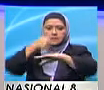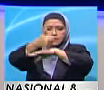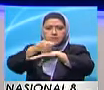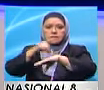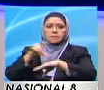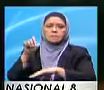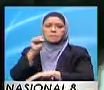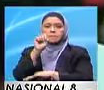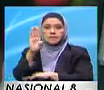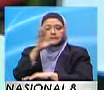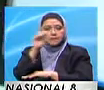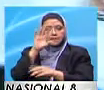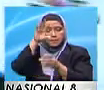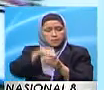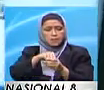internet itu melibatkan kos